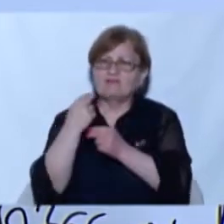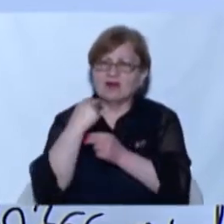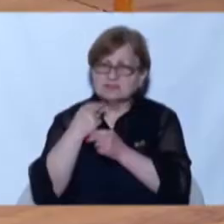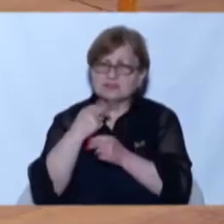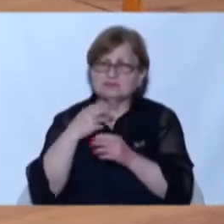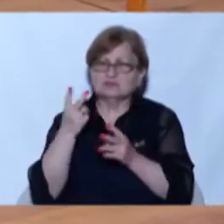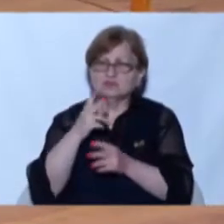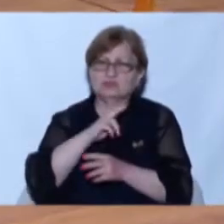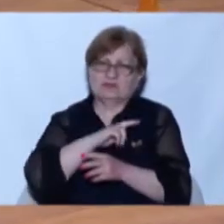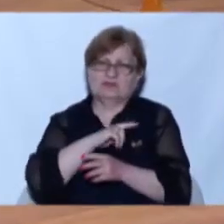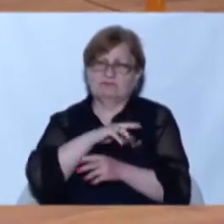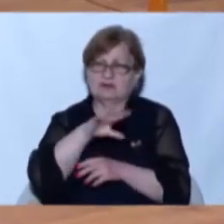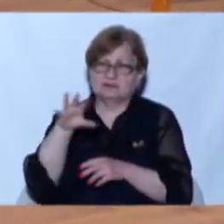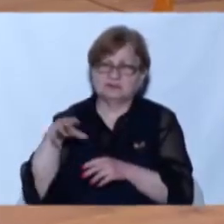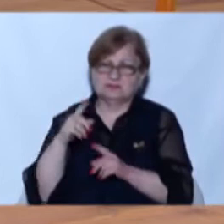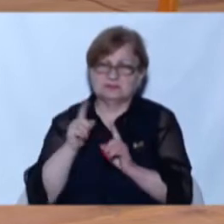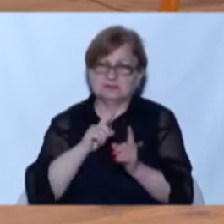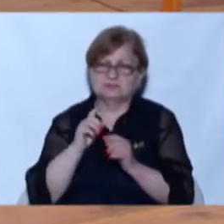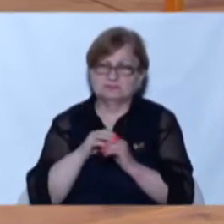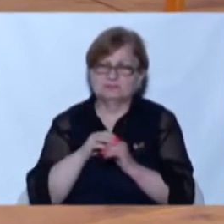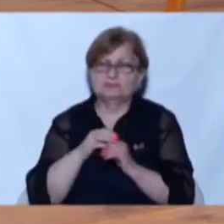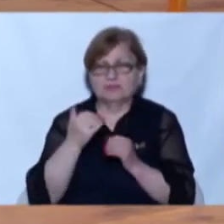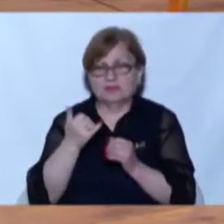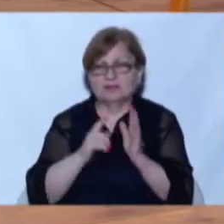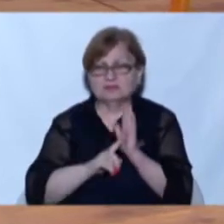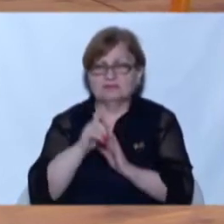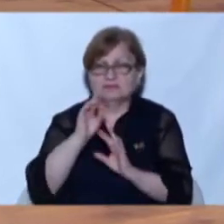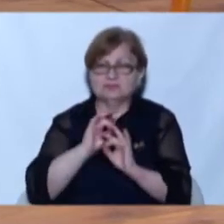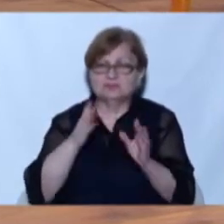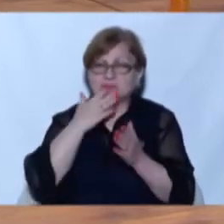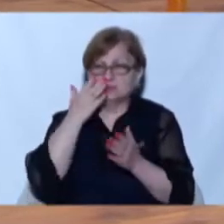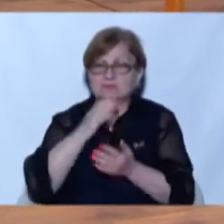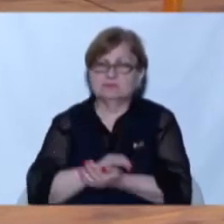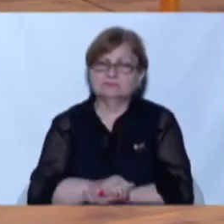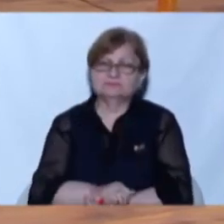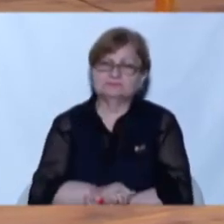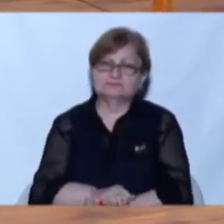გვასწავლის. კარგით, დრო რომ არ დავკარგოთ, მოდით შეუდგეთ კითხვას.